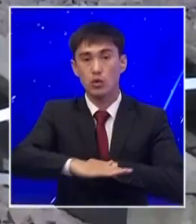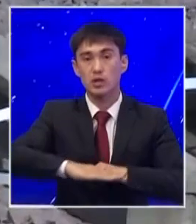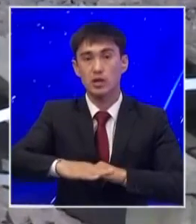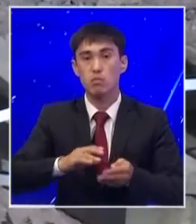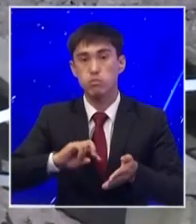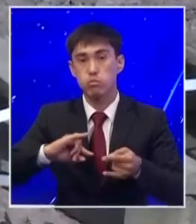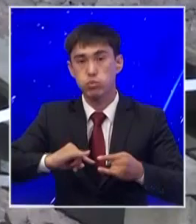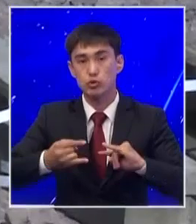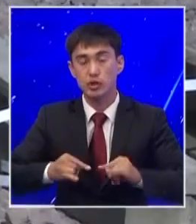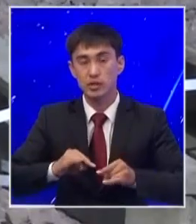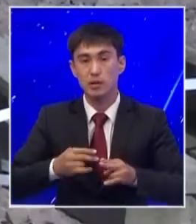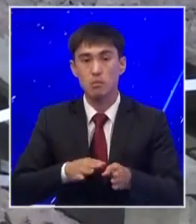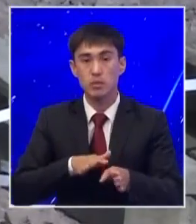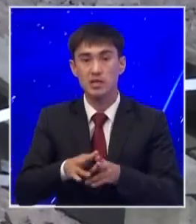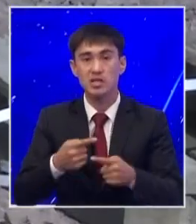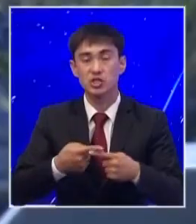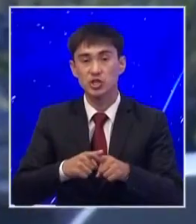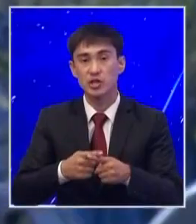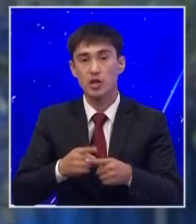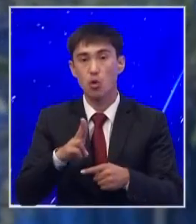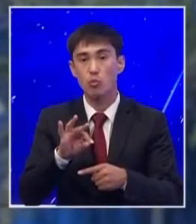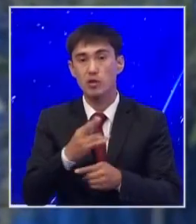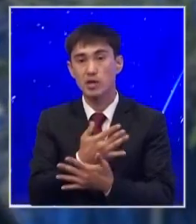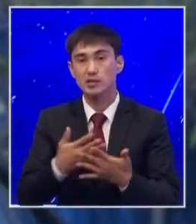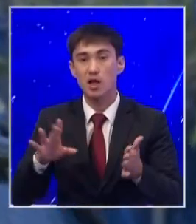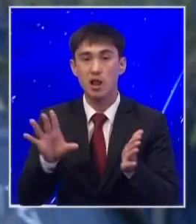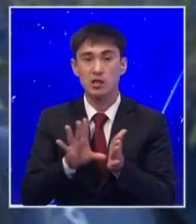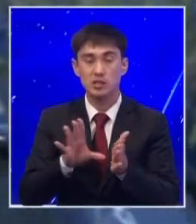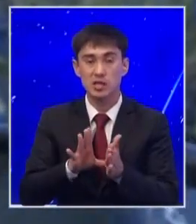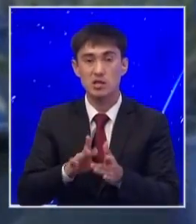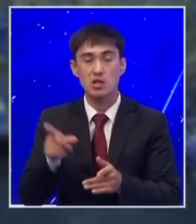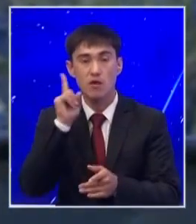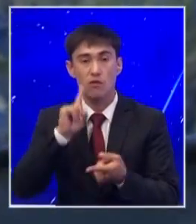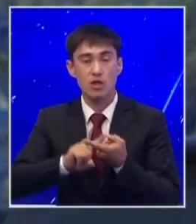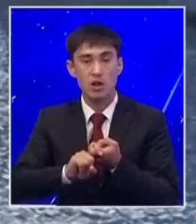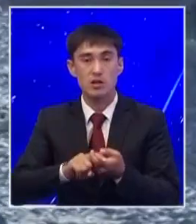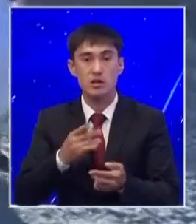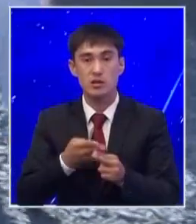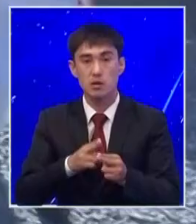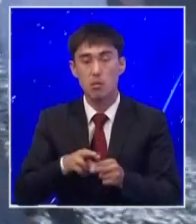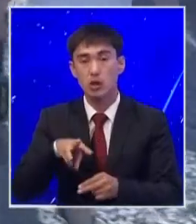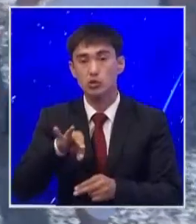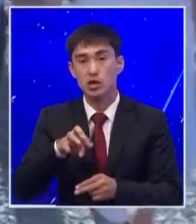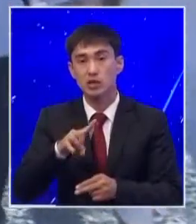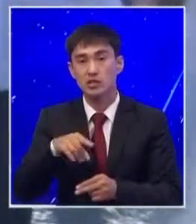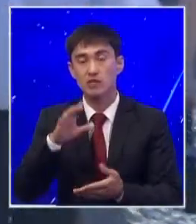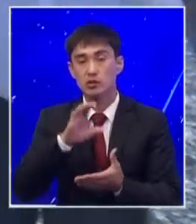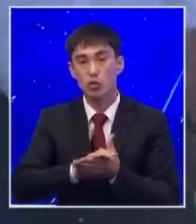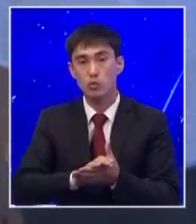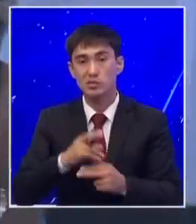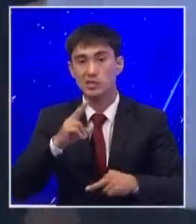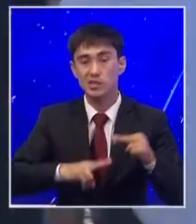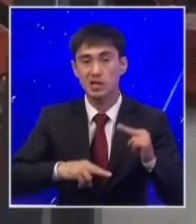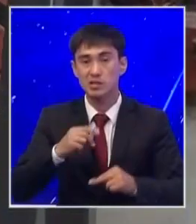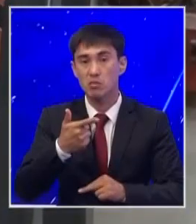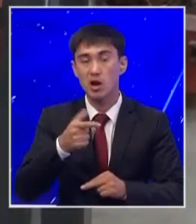брусчатки. Прокладываются инженерные коммуникации, электросети и телефонные линии. Кроме этого, Марат Султангазиев ознакомился со